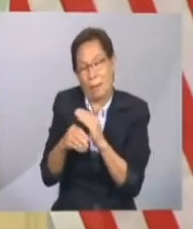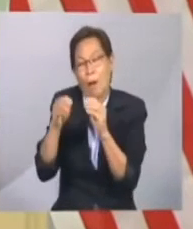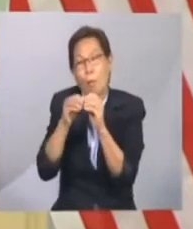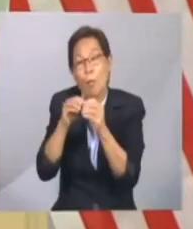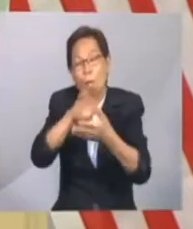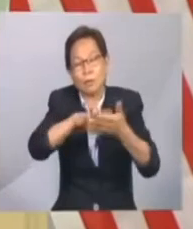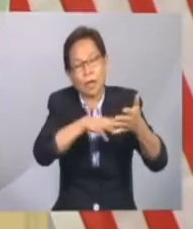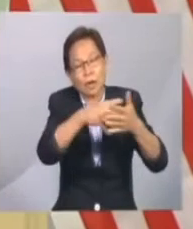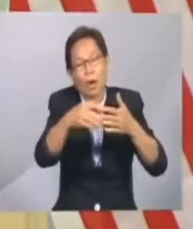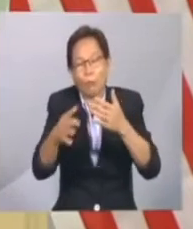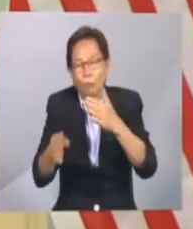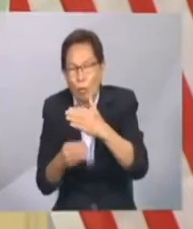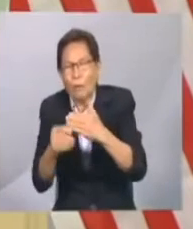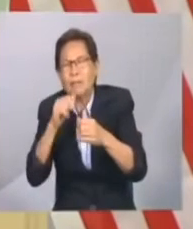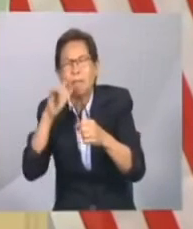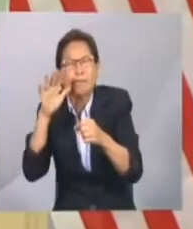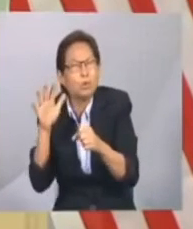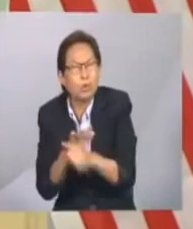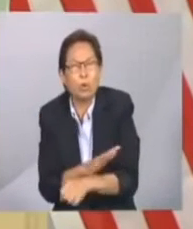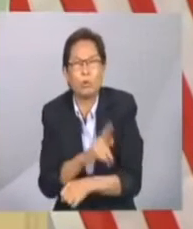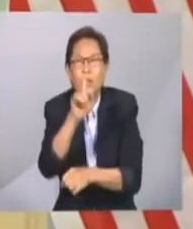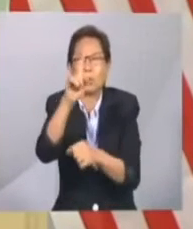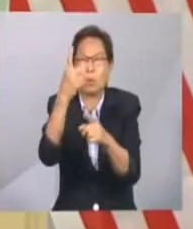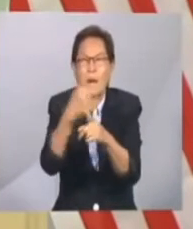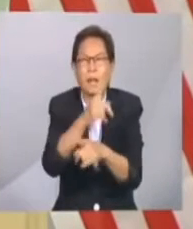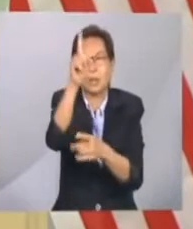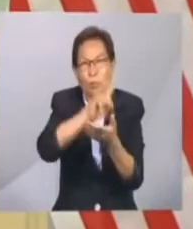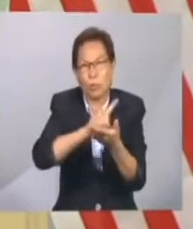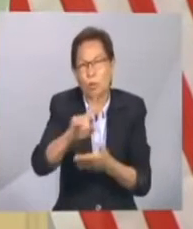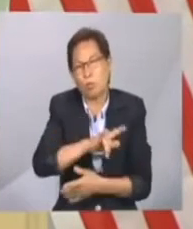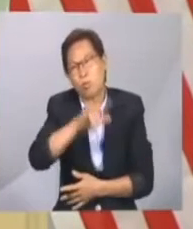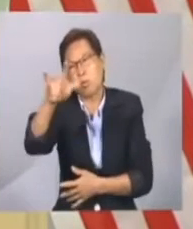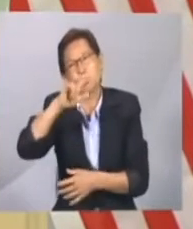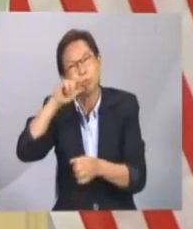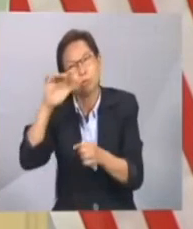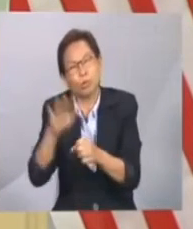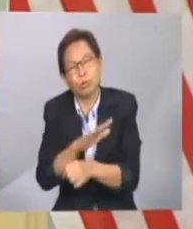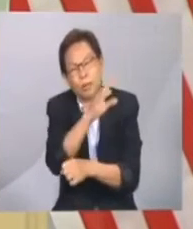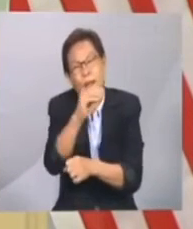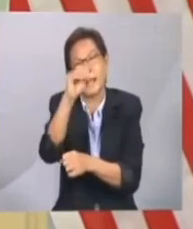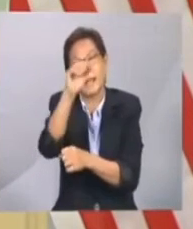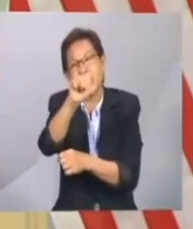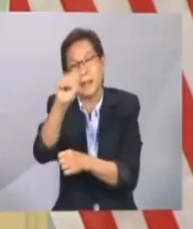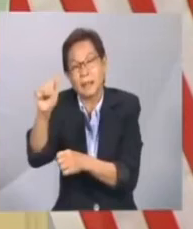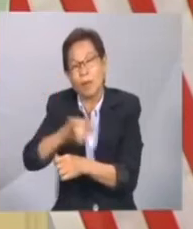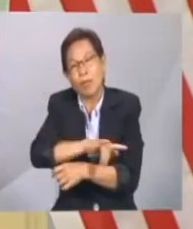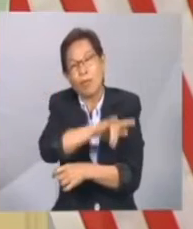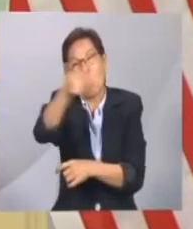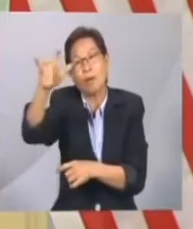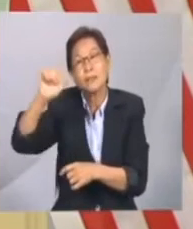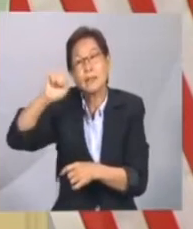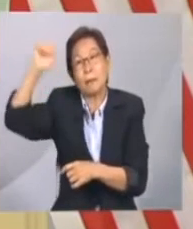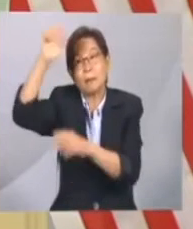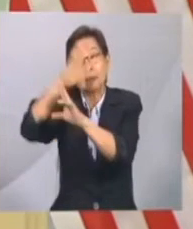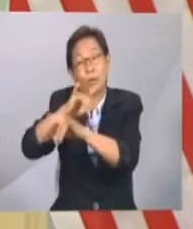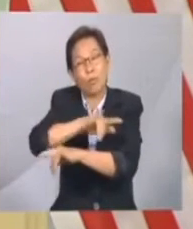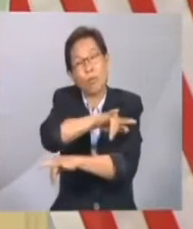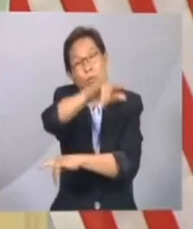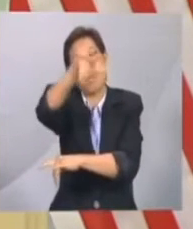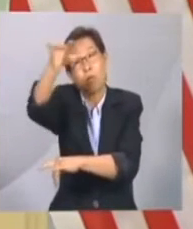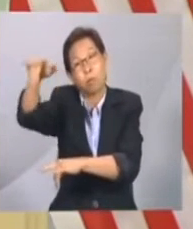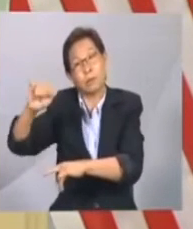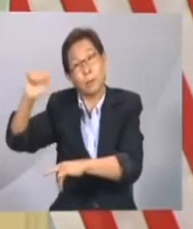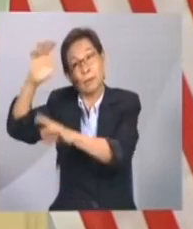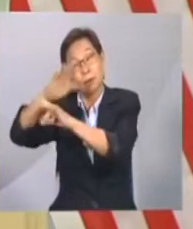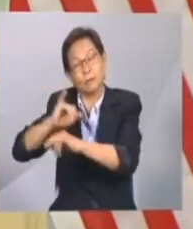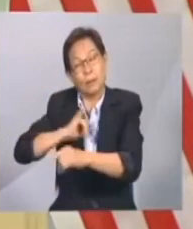mereka. Mungkin tak cukup satu kali seminggu. Dan jika AirAsia terbang ke Sabah dan Sarawak, saya percaya